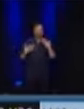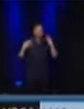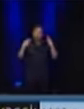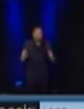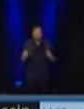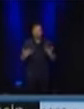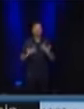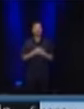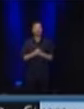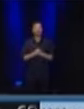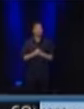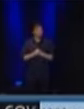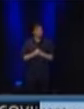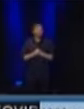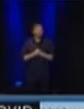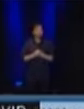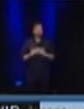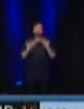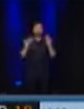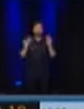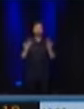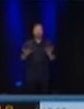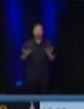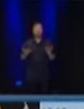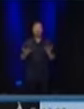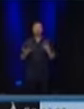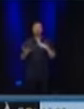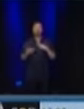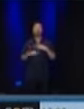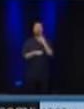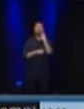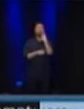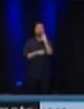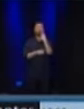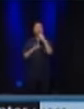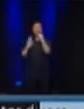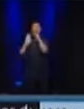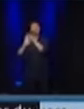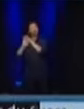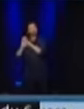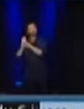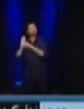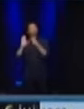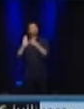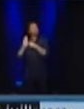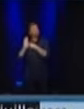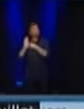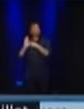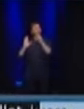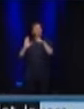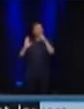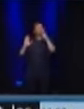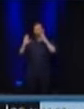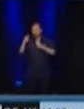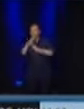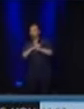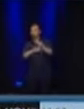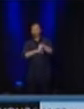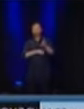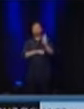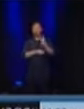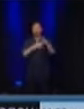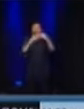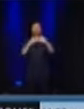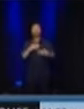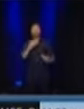être. Et donc, ça nous permet d'aller de l'avant. D'abord, il y a des mesures qui vont commencer à s'appliquer comme prévu